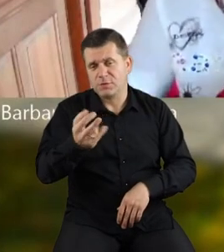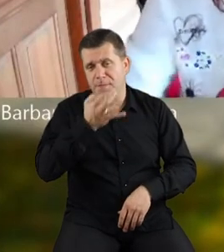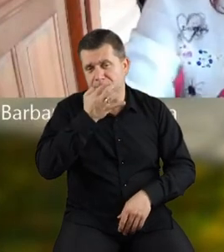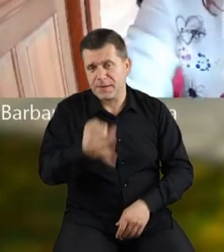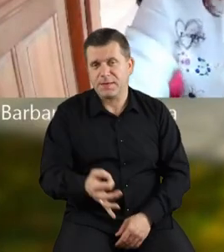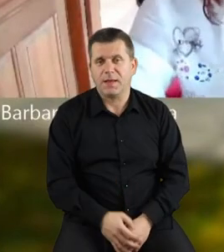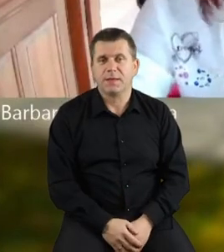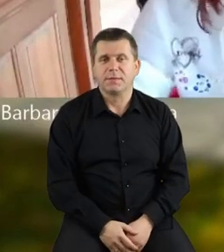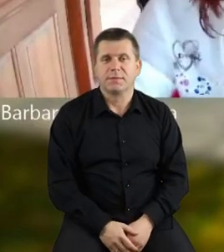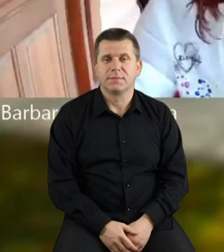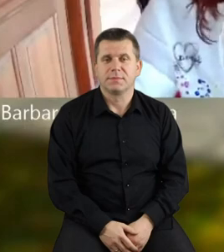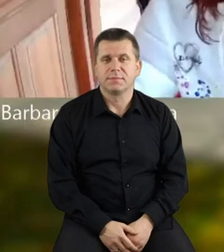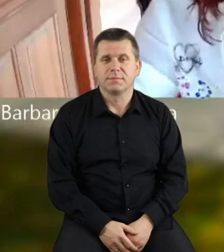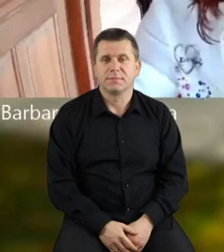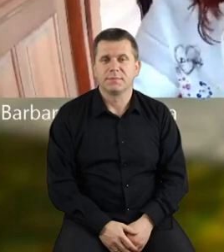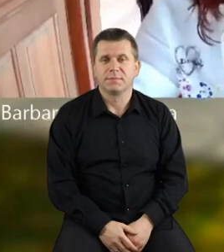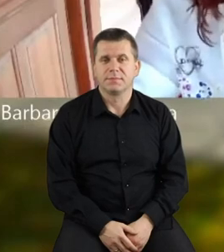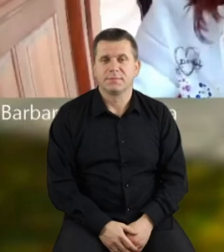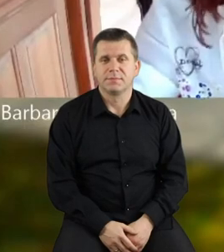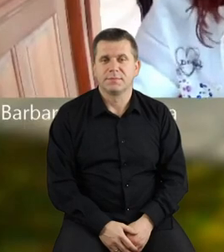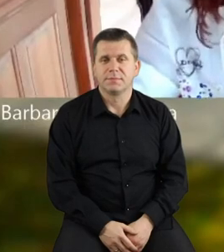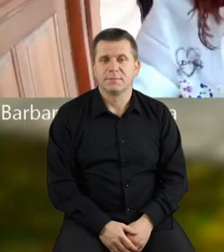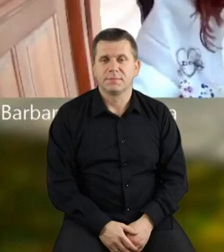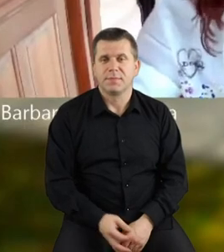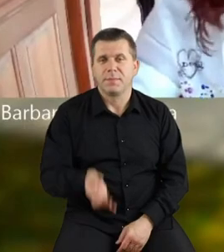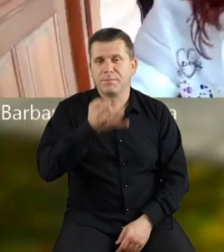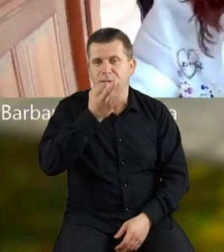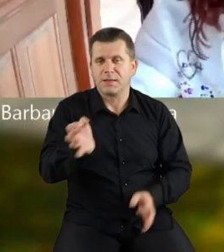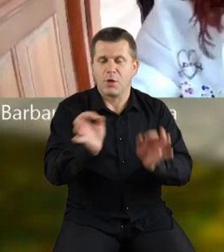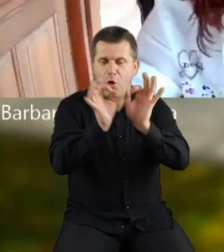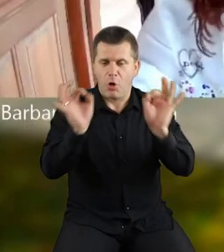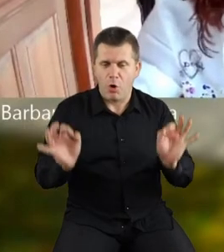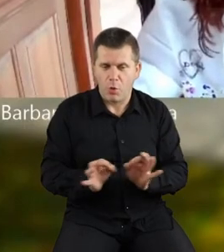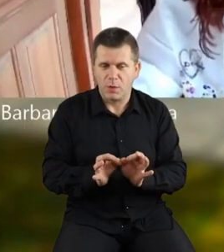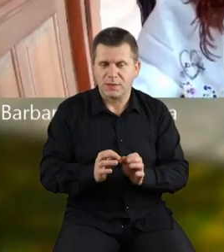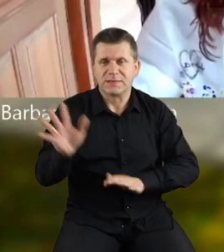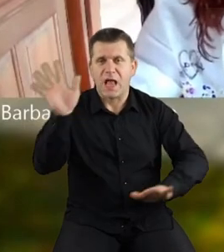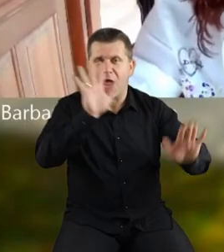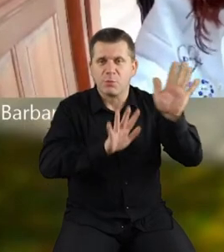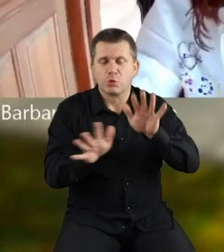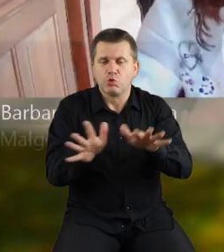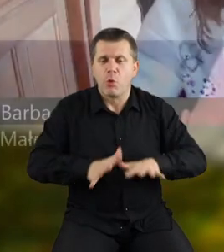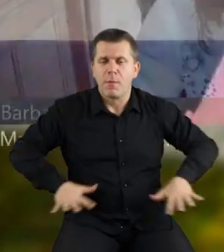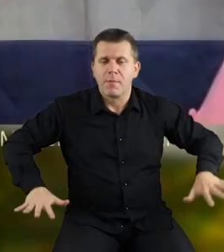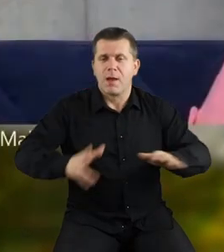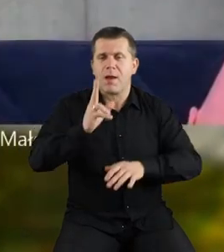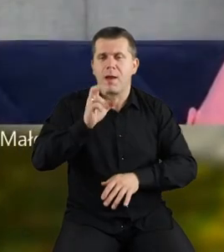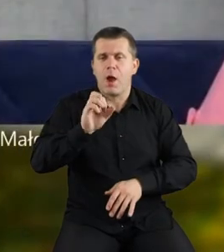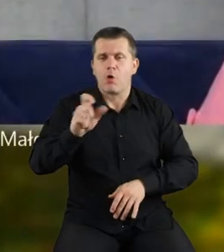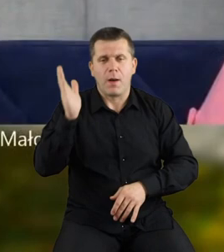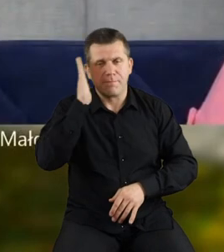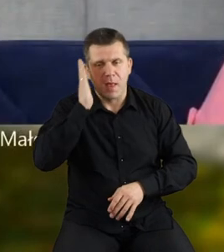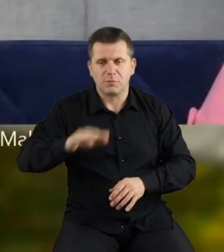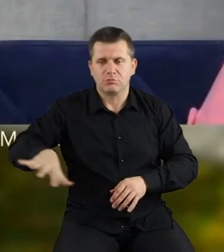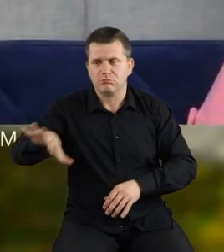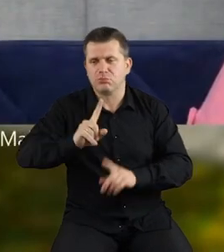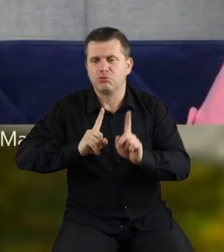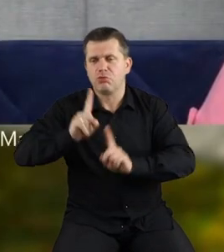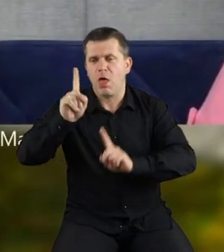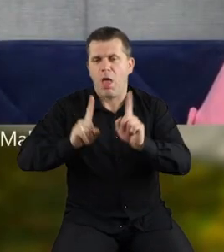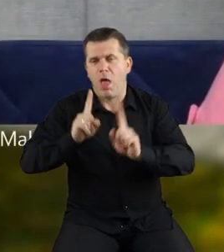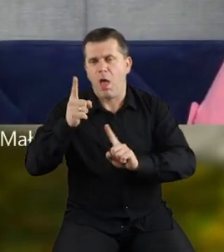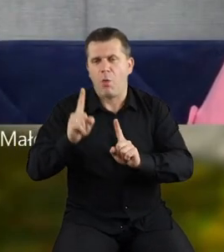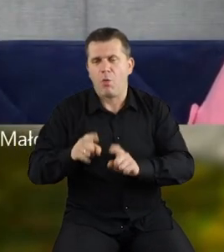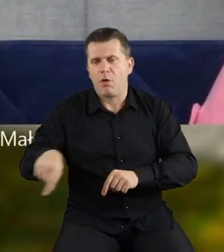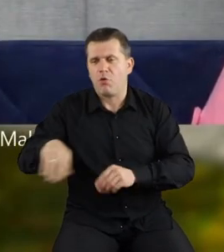dwa czy trzy pytania ci zadam. Takie pytanie ogólne. W zachmurzeniu umiarkowanym Karol mieszka na